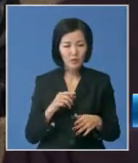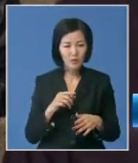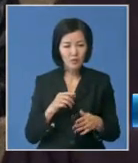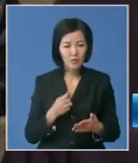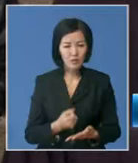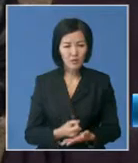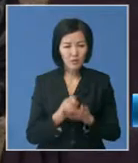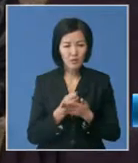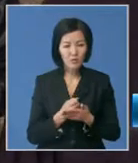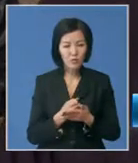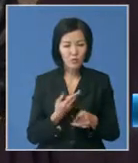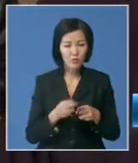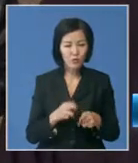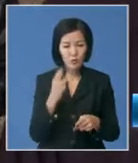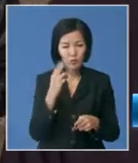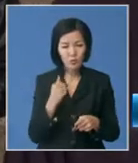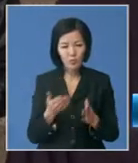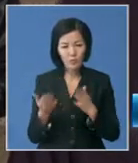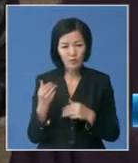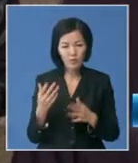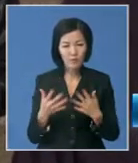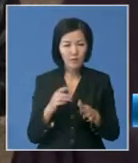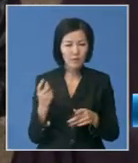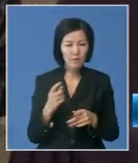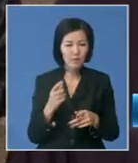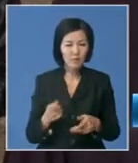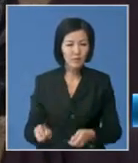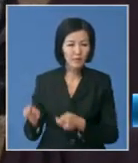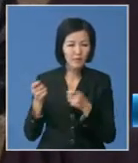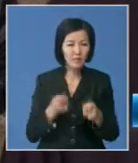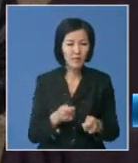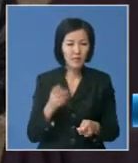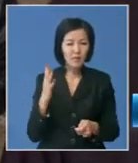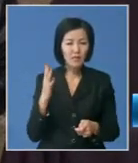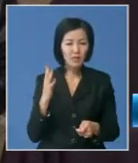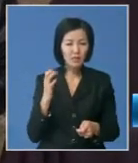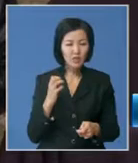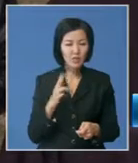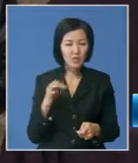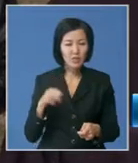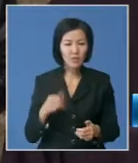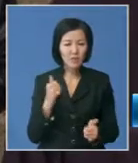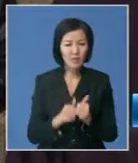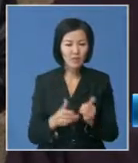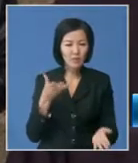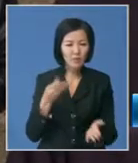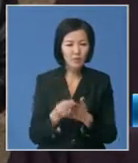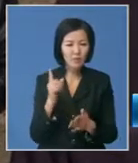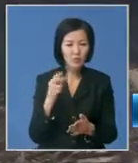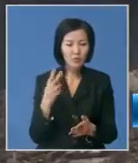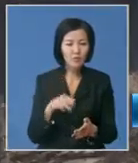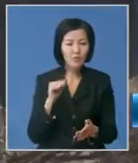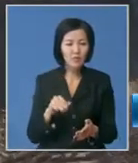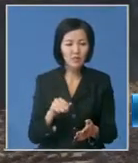очень удобно потому что раньше крестьян с хозяйства возили на 423 километра и на каждый рейс платили по 120